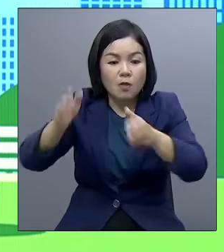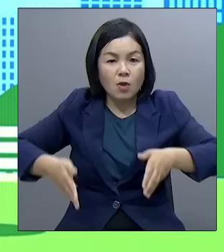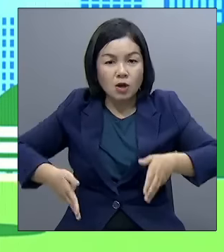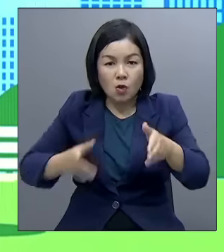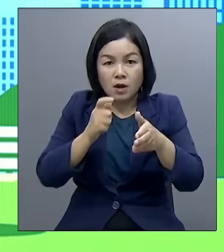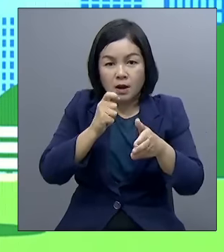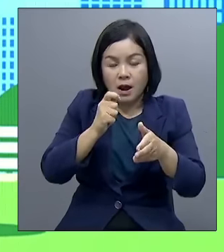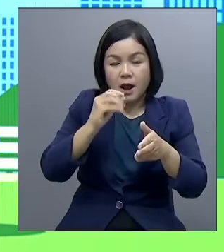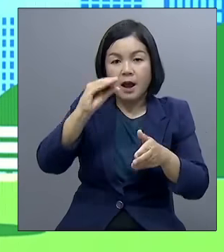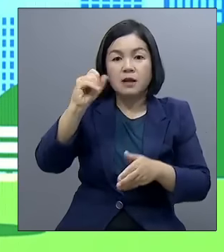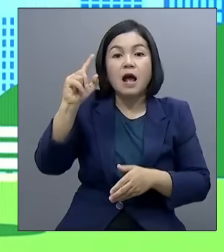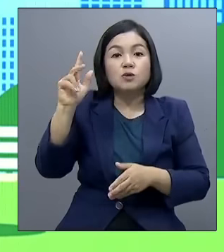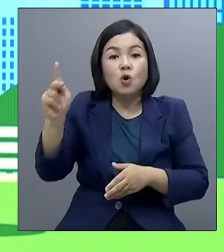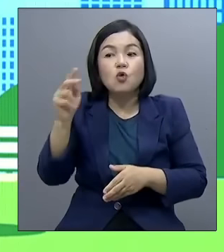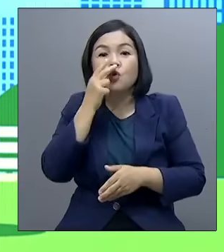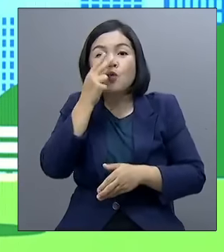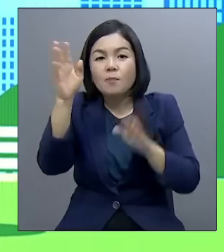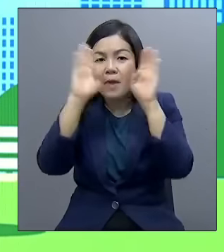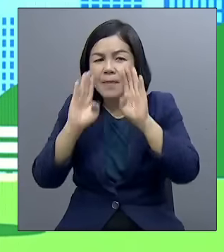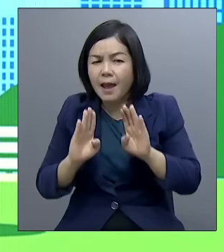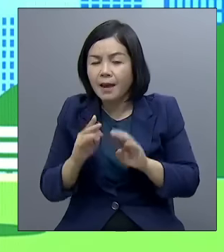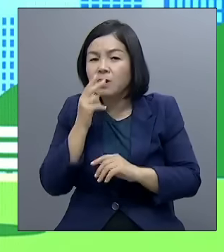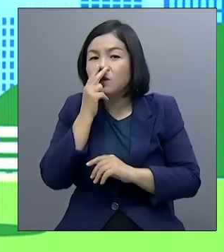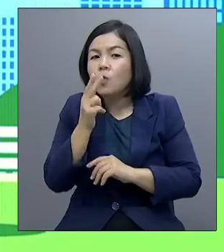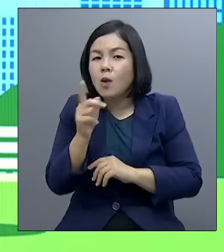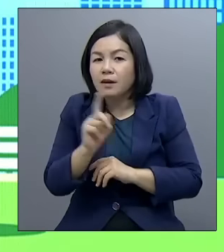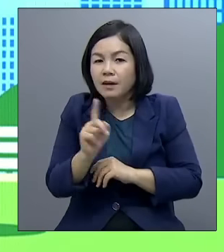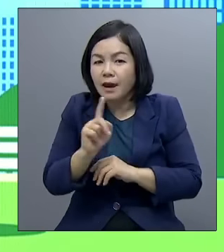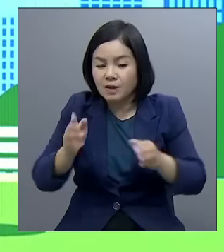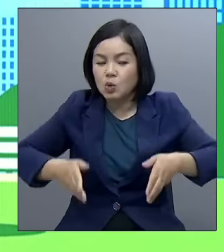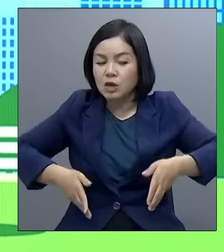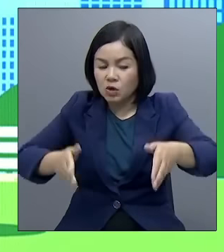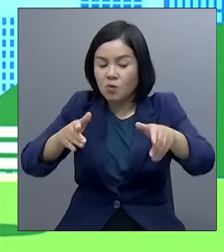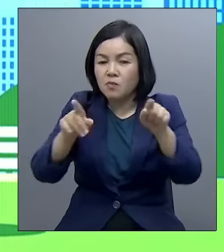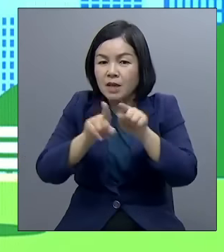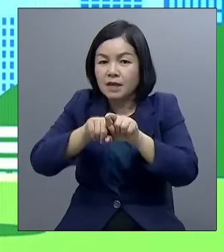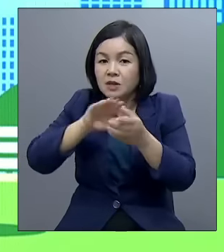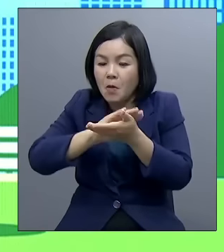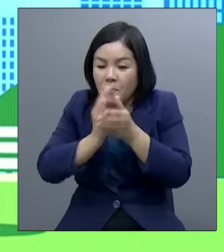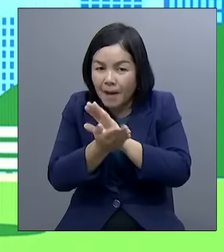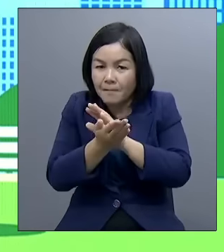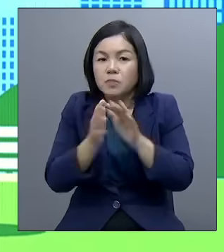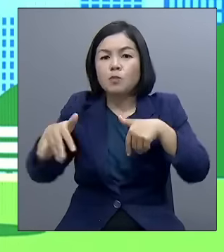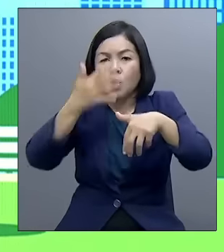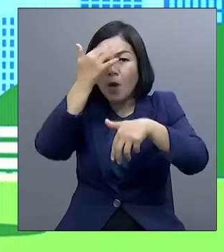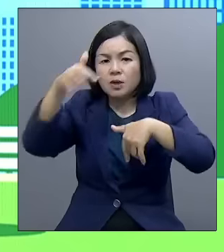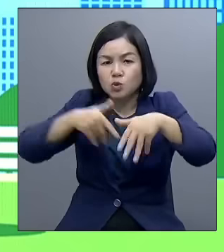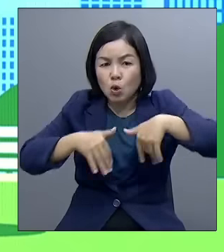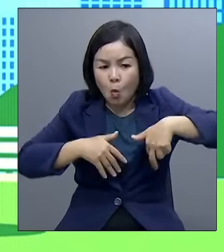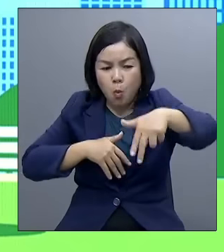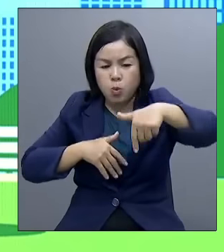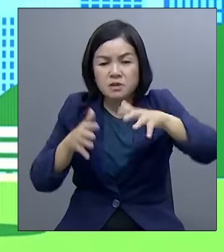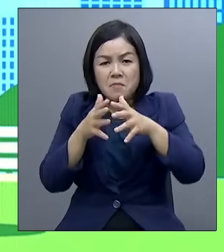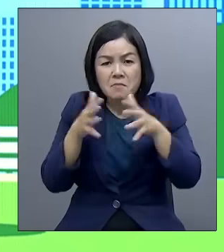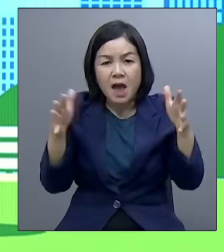กกันบ้างนะคะว่าจะเป็นยังไงพื้นที่อโศกเนี่ยก็เรียกว่าถือเป็นอีกหนึ่งพื้นที่ที่มีการจอแจประชาชนหนาแน่นนะคะ